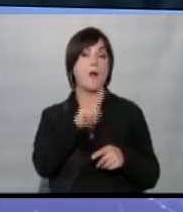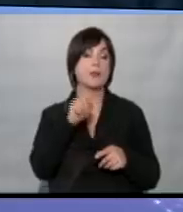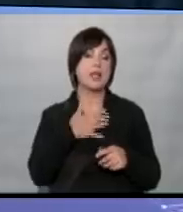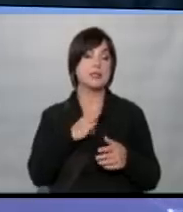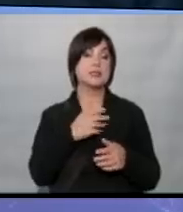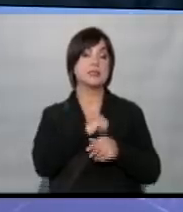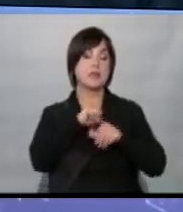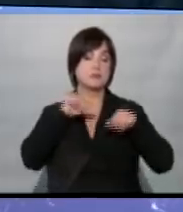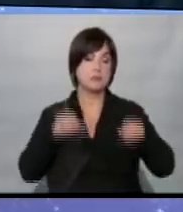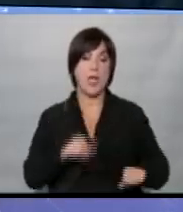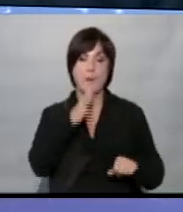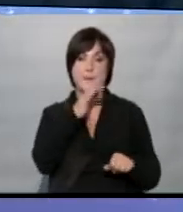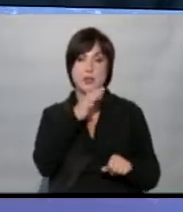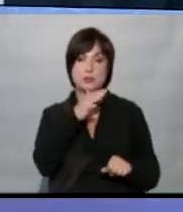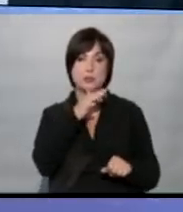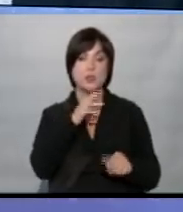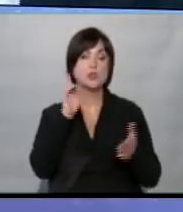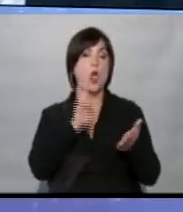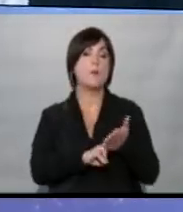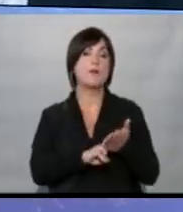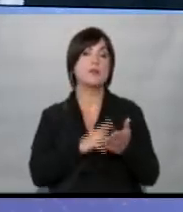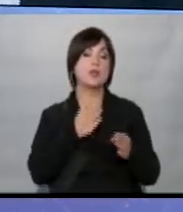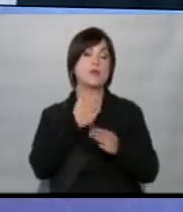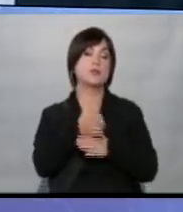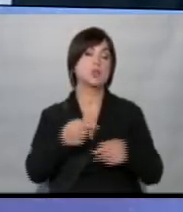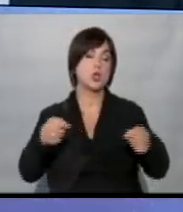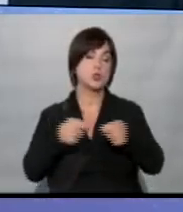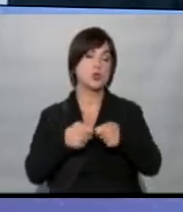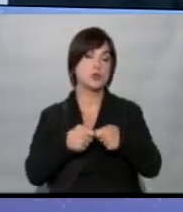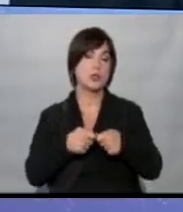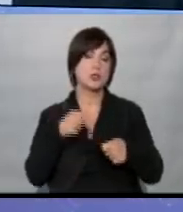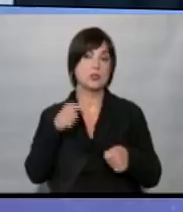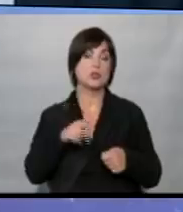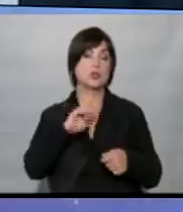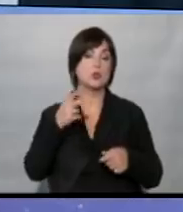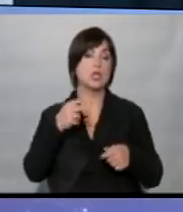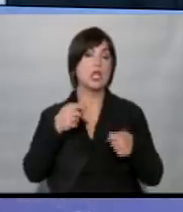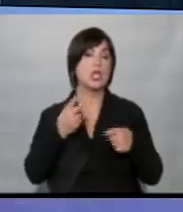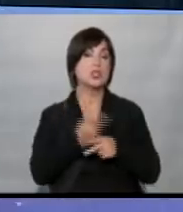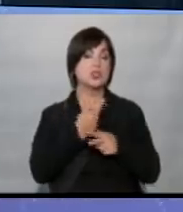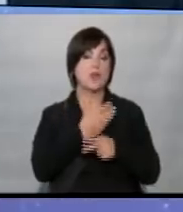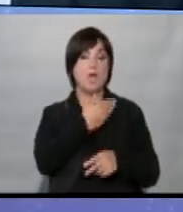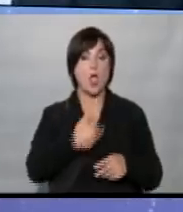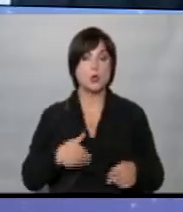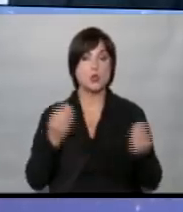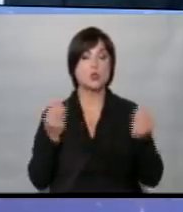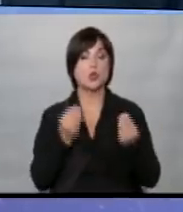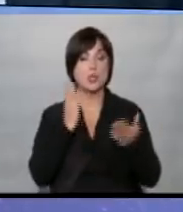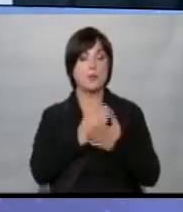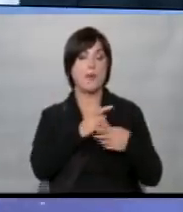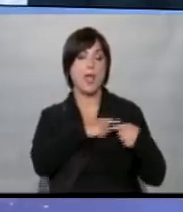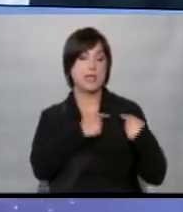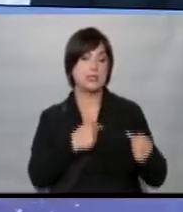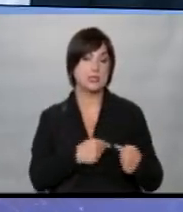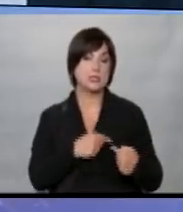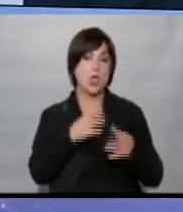суверена и самостојна Република Македонија со право со да стапи во еден сојуз на суверени држави на Југославија? Зошто? И треба да бидеме искрени,